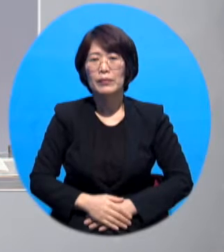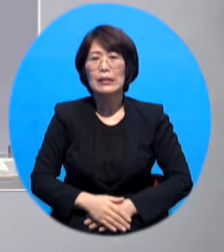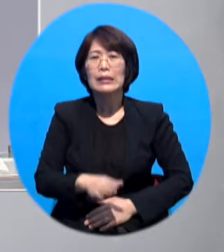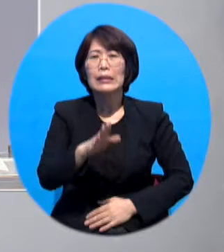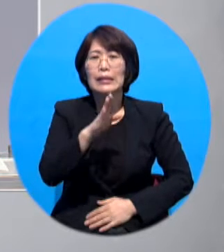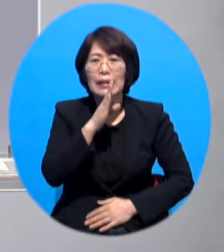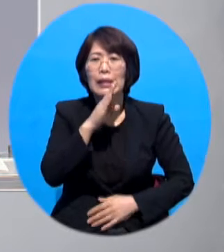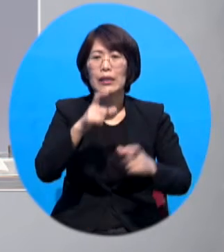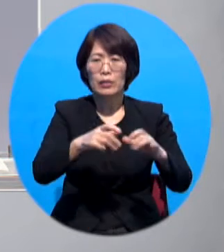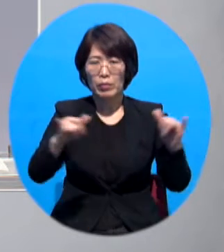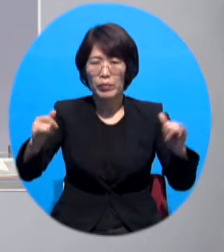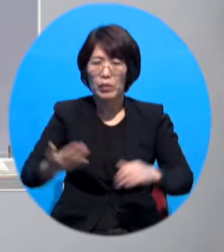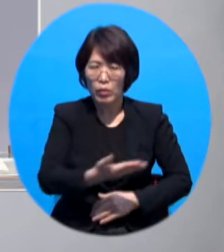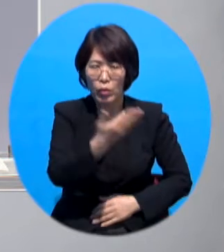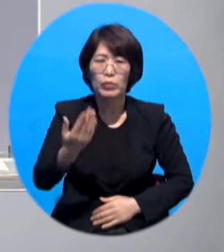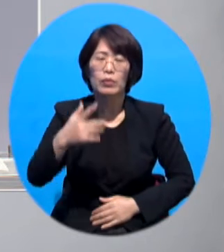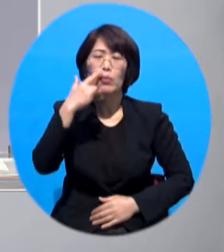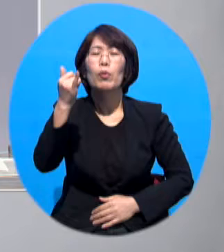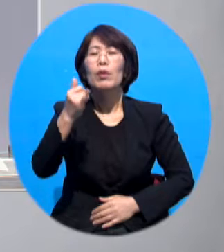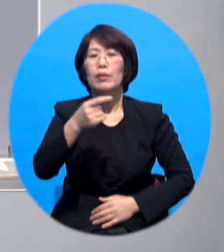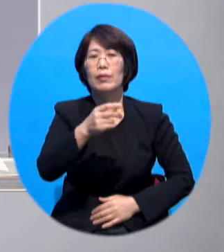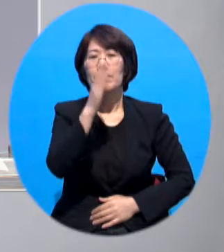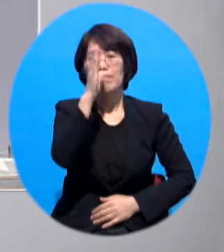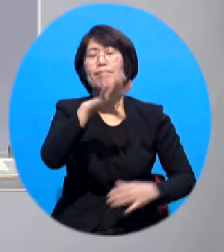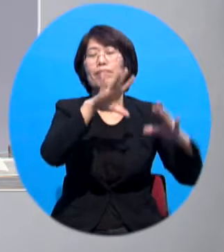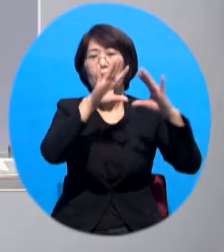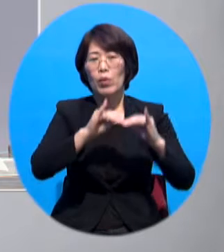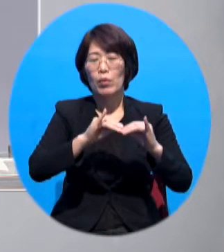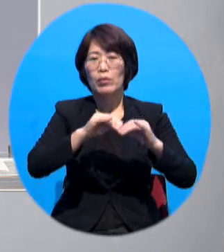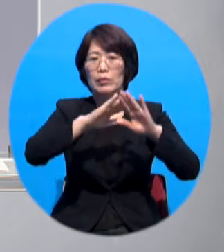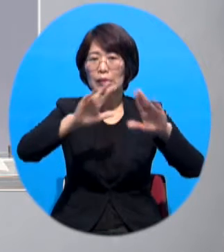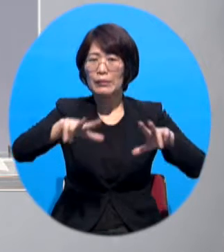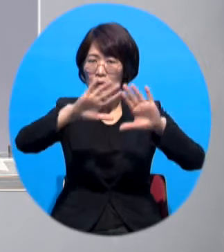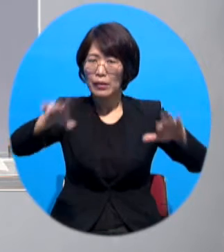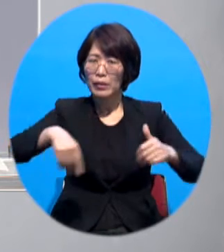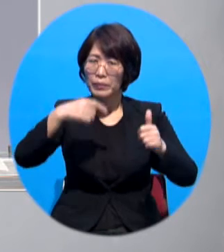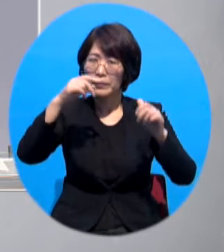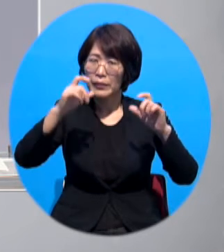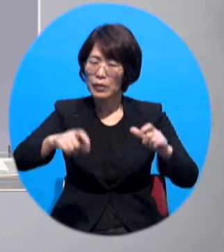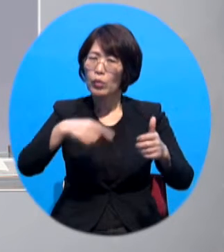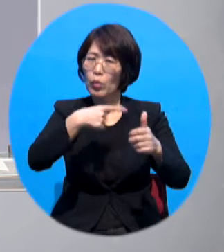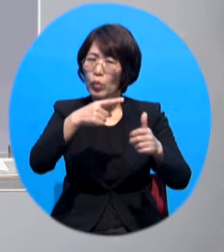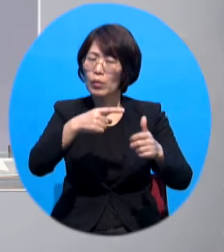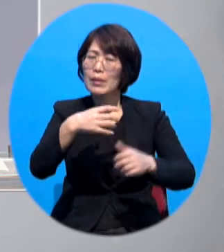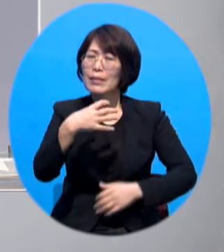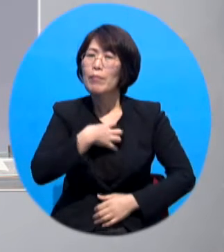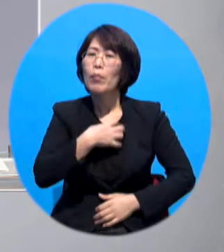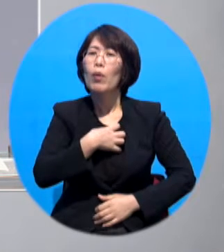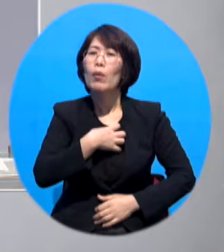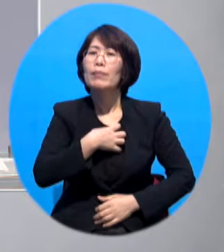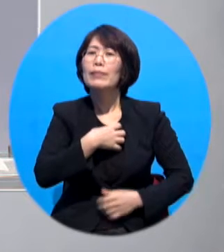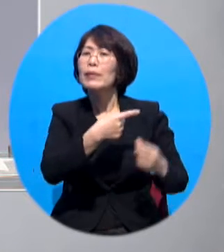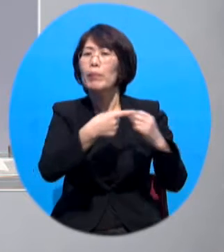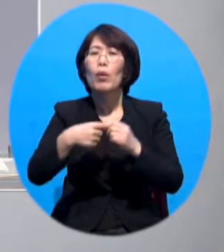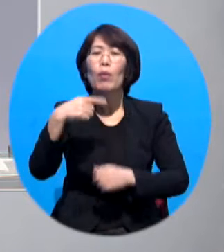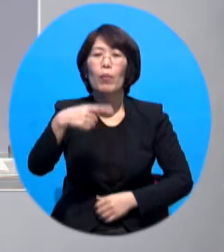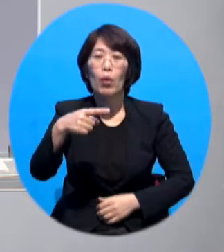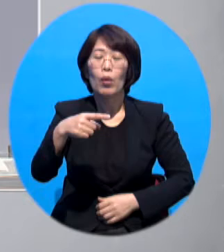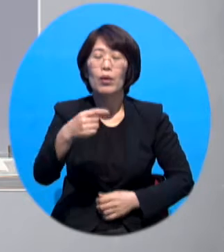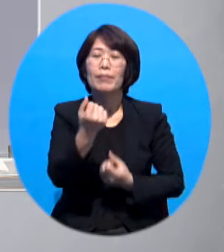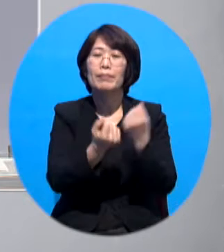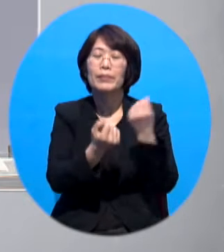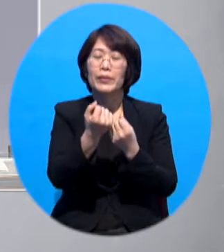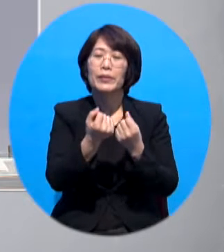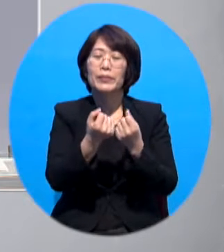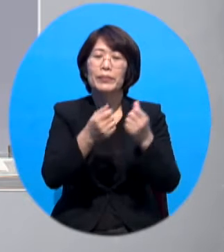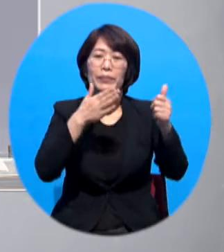정말 많은 도움 이들과 학부모들이 공감하고 있습니다 지금 전 남격 이 맡고 있는 최대의 얘기는 무엇이라고 생각하시는지 말씀해